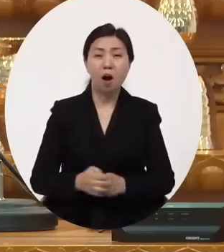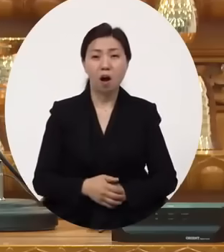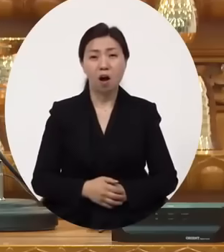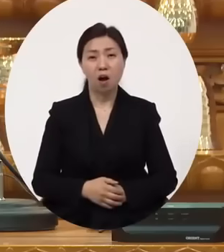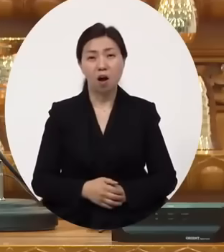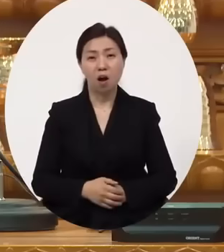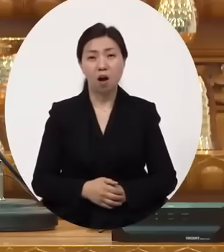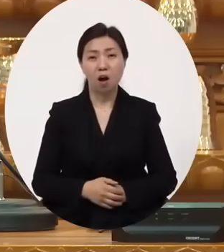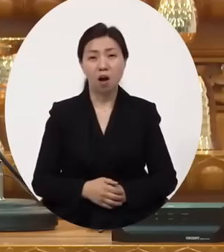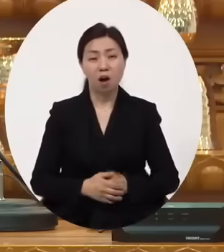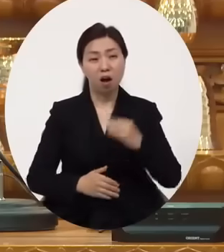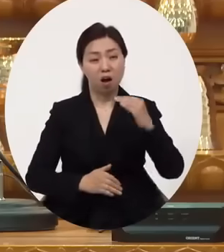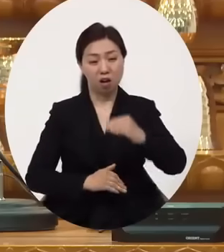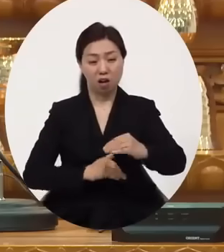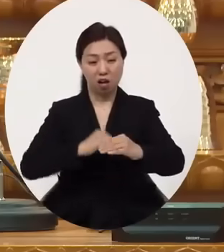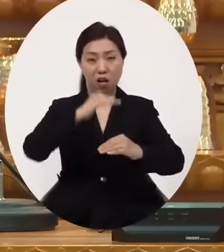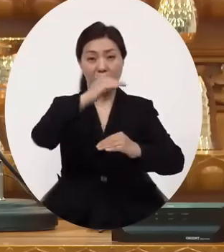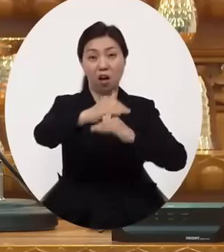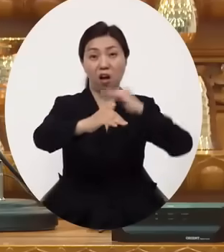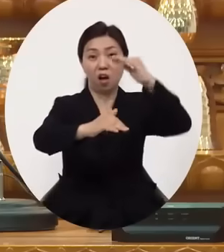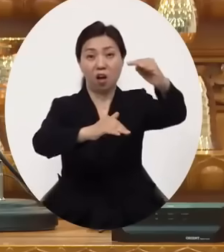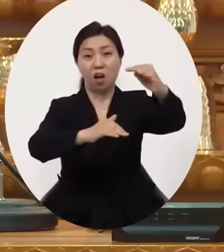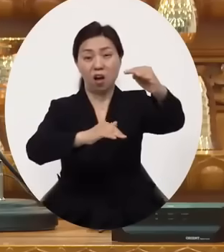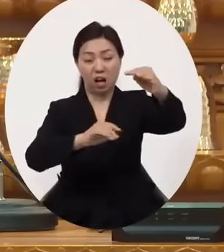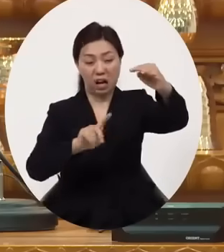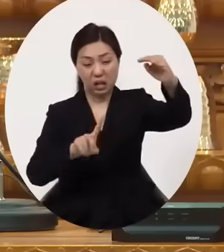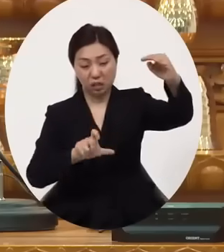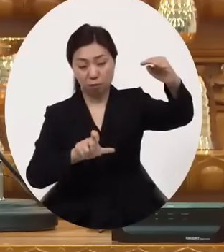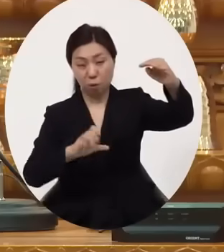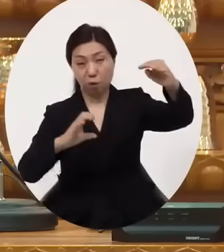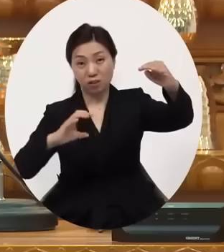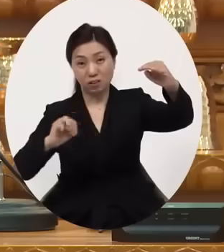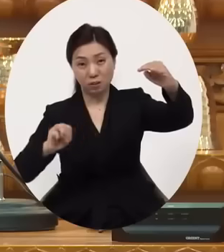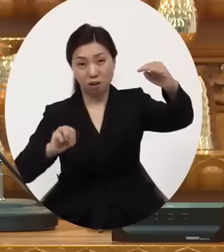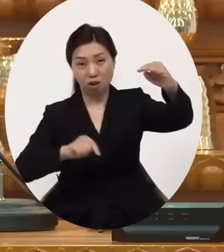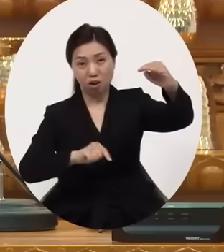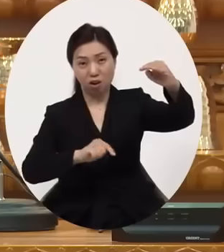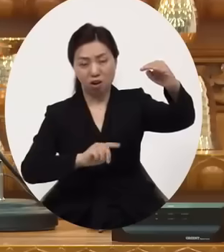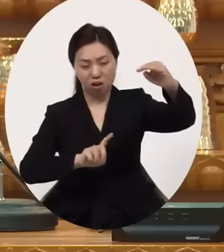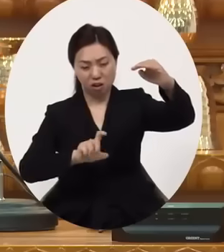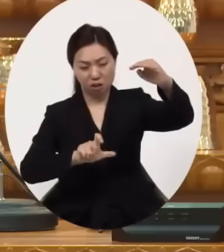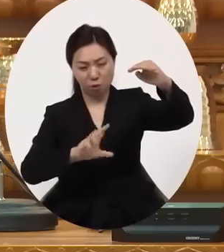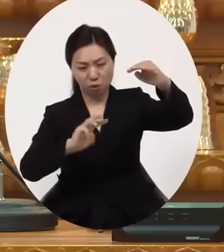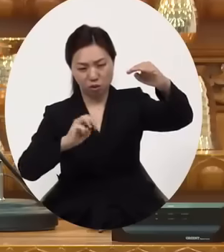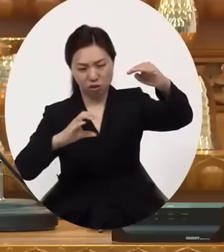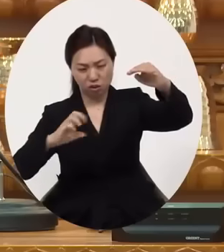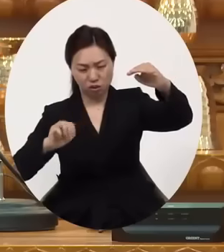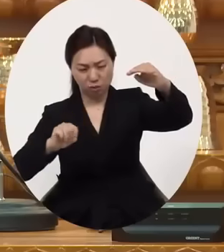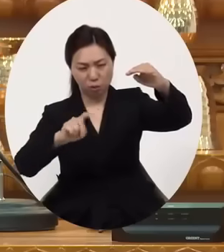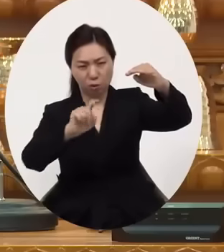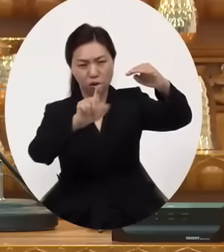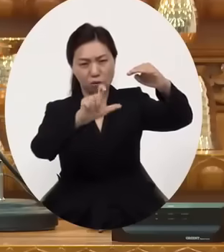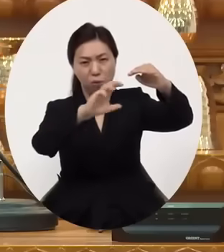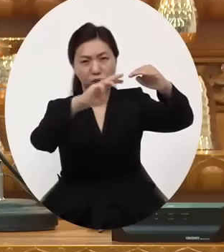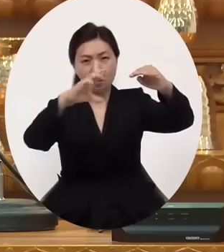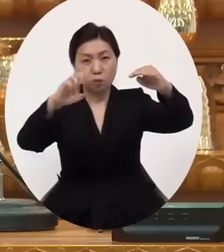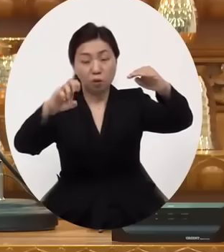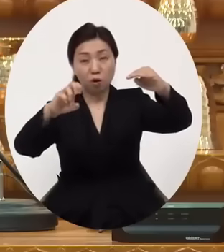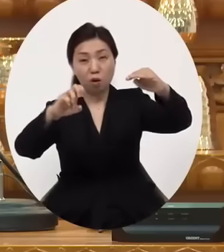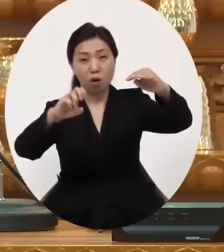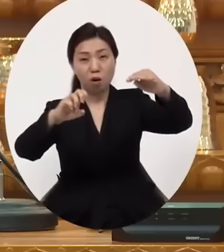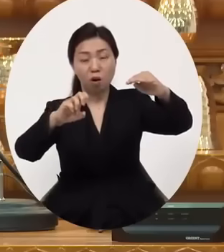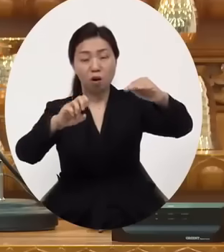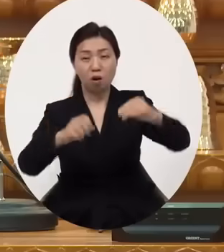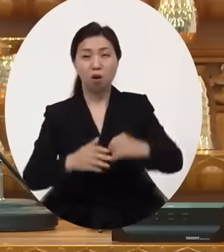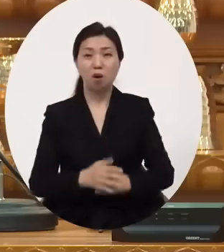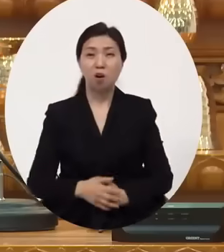산에 올라갈 때 계단 높이란 거는 한 15cm밖에 안 되니까 1m에 평균 한 7계단